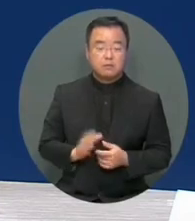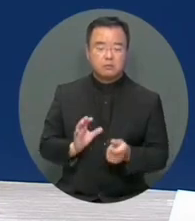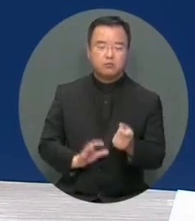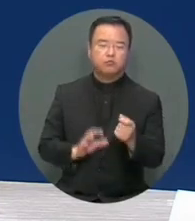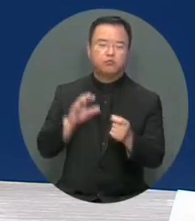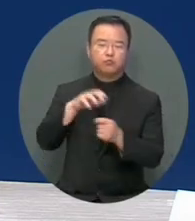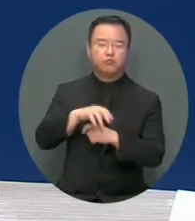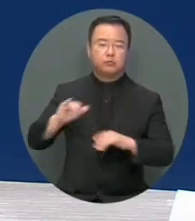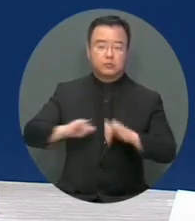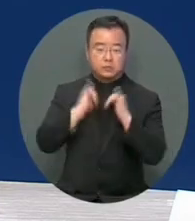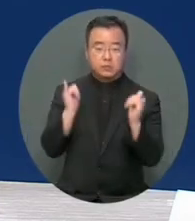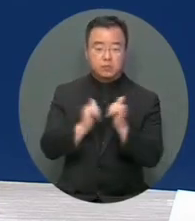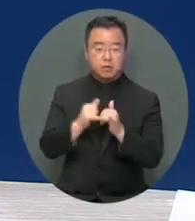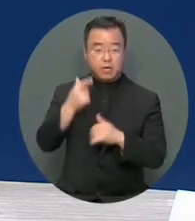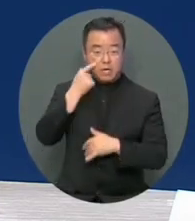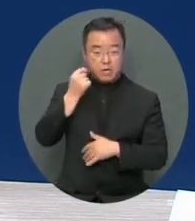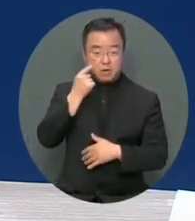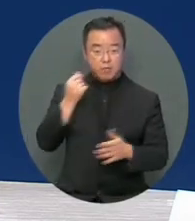국제사회와 일본이